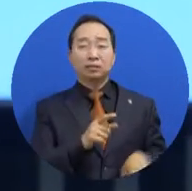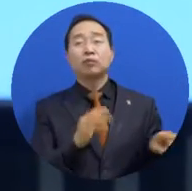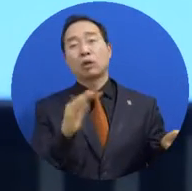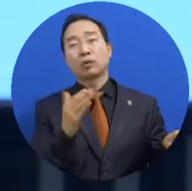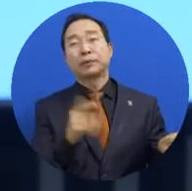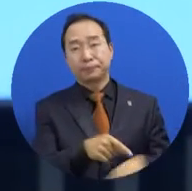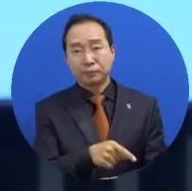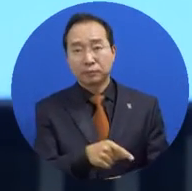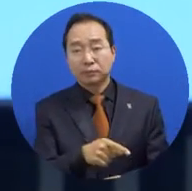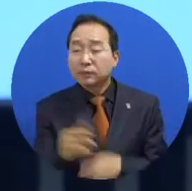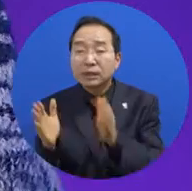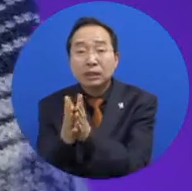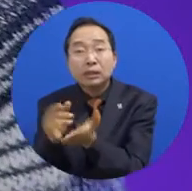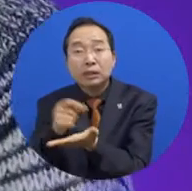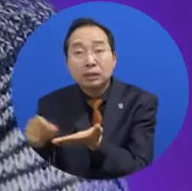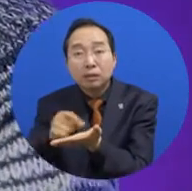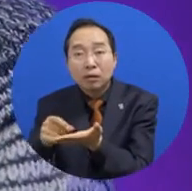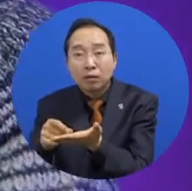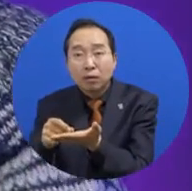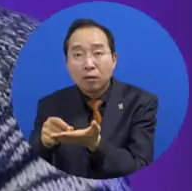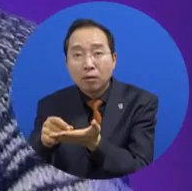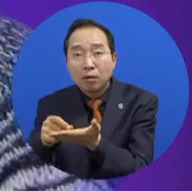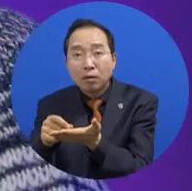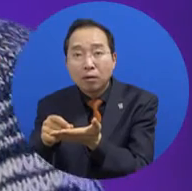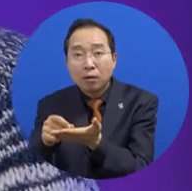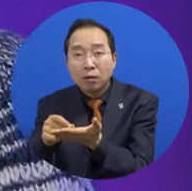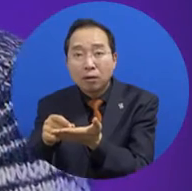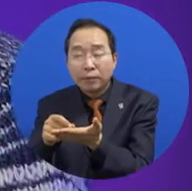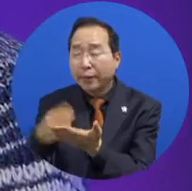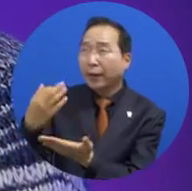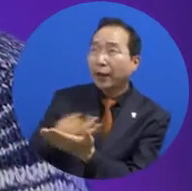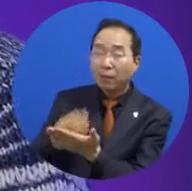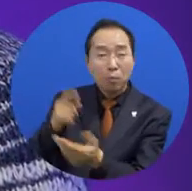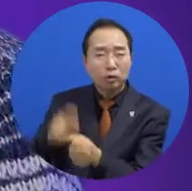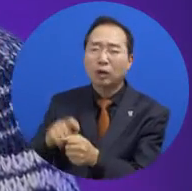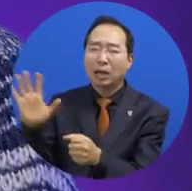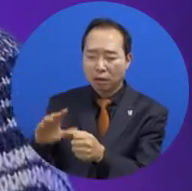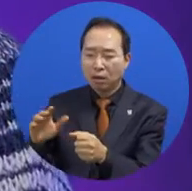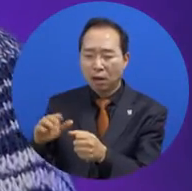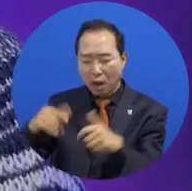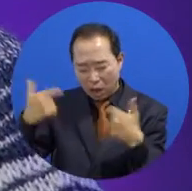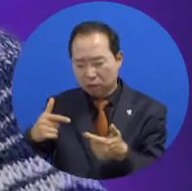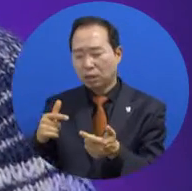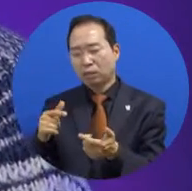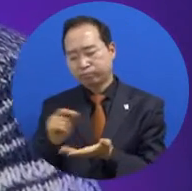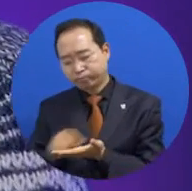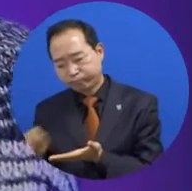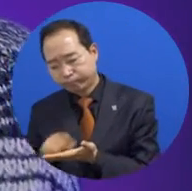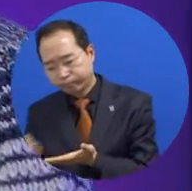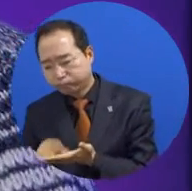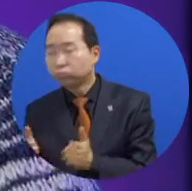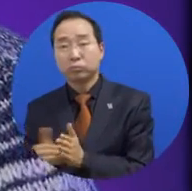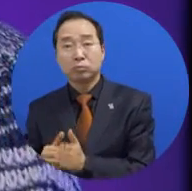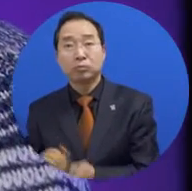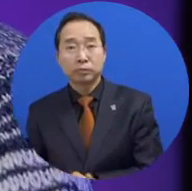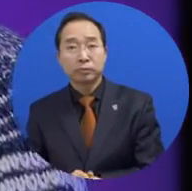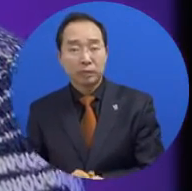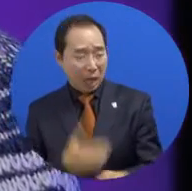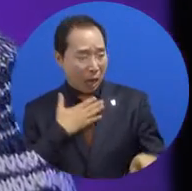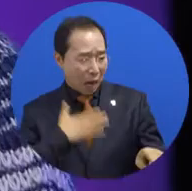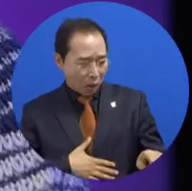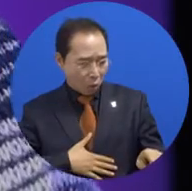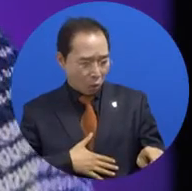이게 가능하지만 글을 쓰는 건 보편적 활동이라고 했잖아요. 그러면 일단 알고